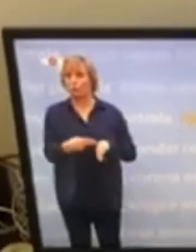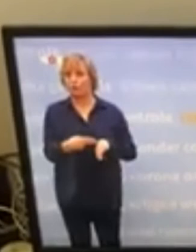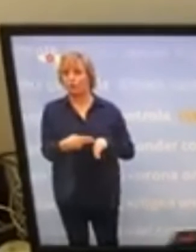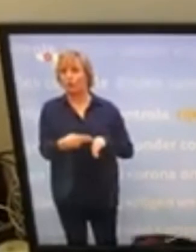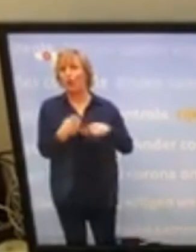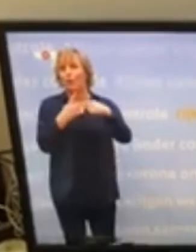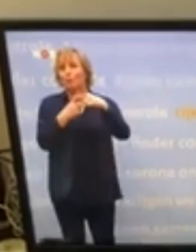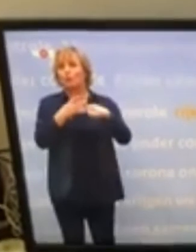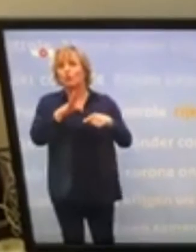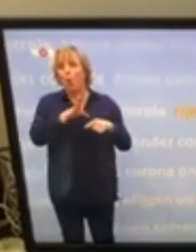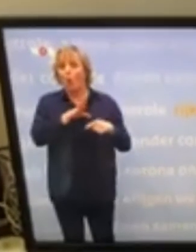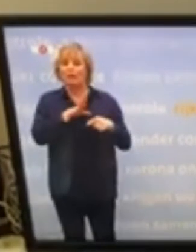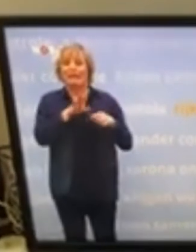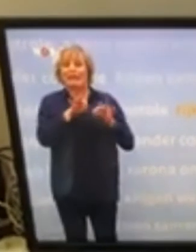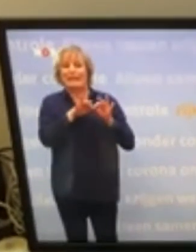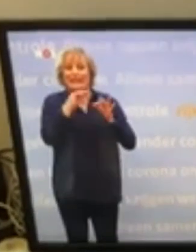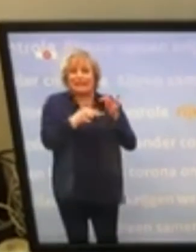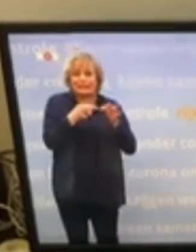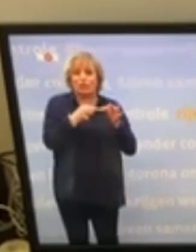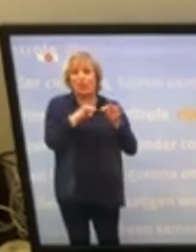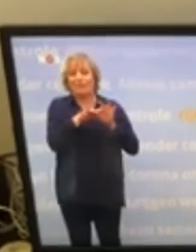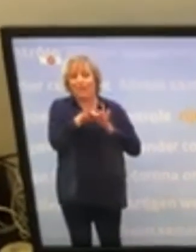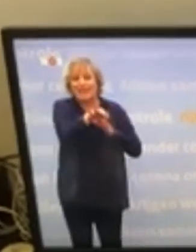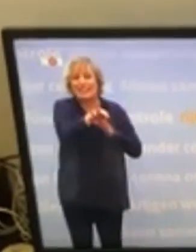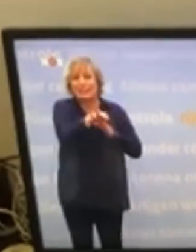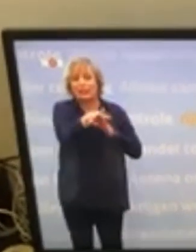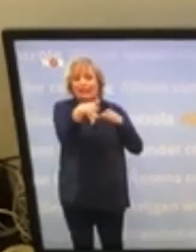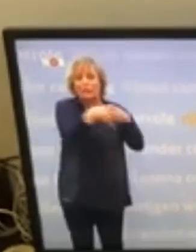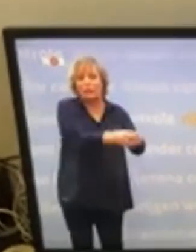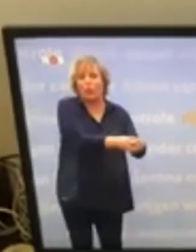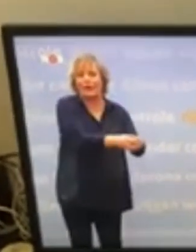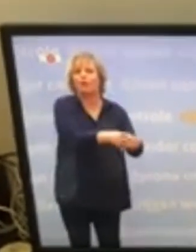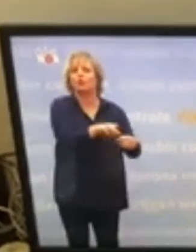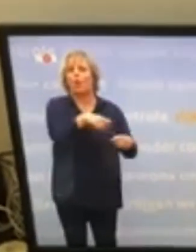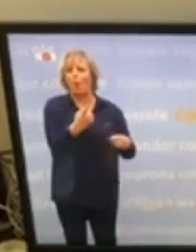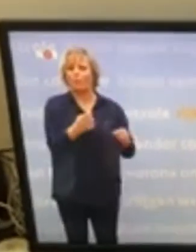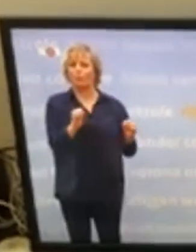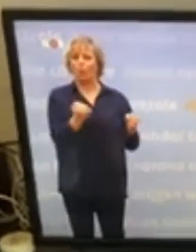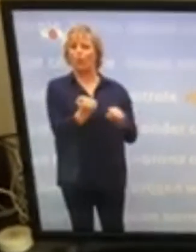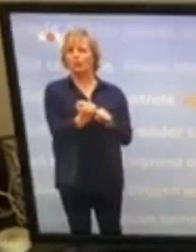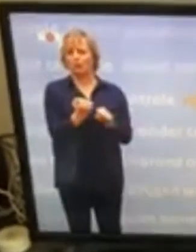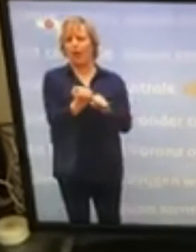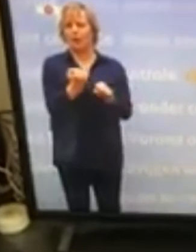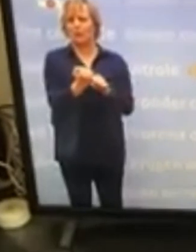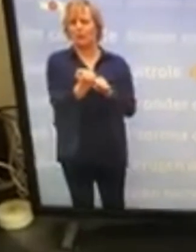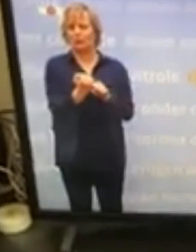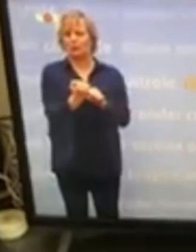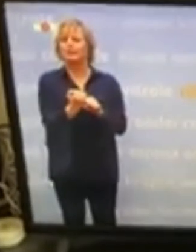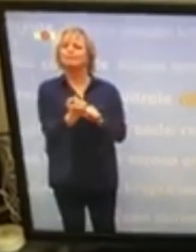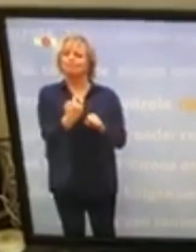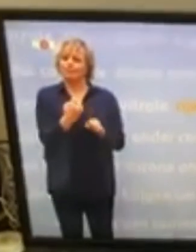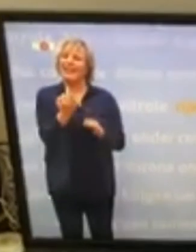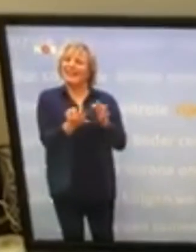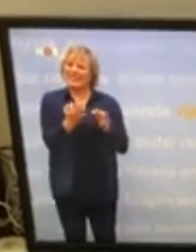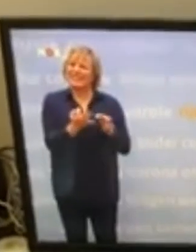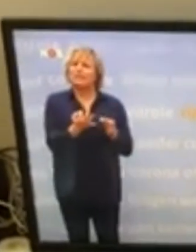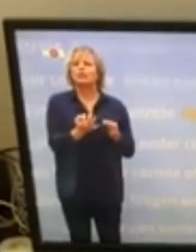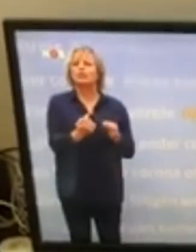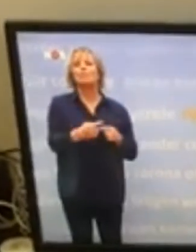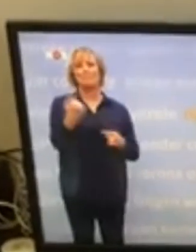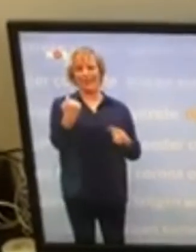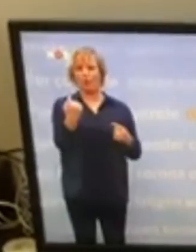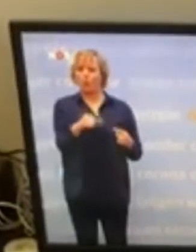van testen, traceren en isoleren om zo ook weer dingen mogelijk te maken. En dat gaan we ook doen. We gaan nog intensiever testen om besmettingen op te